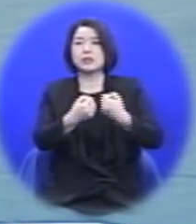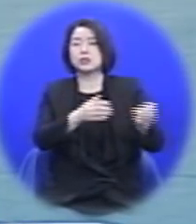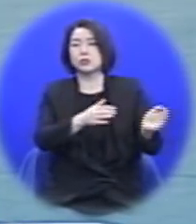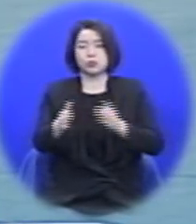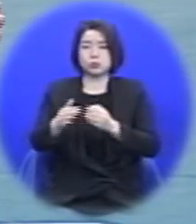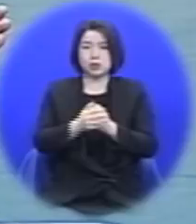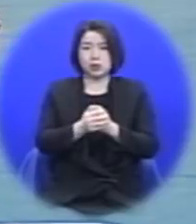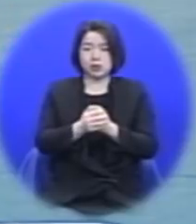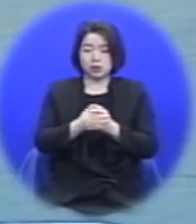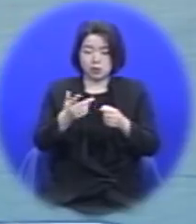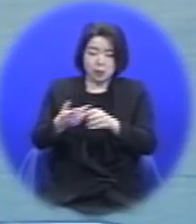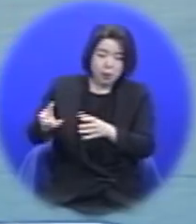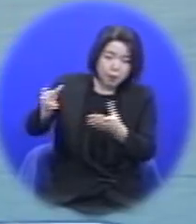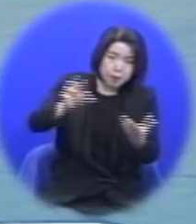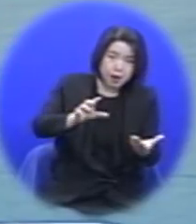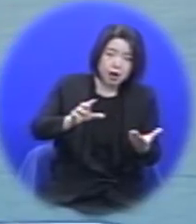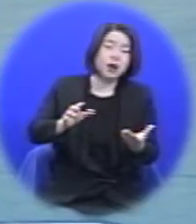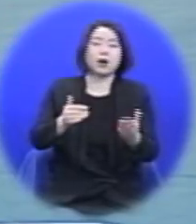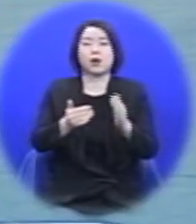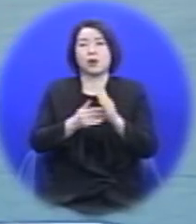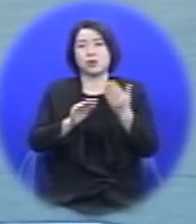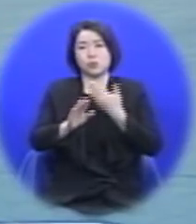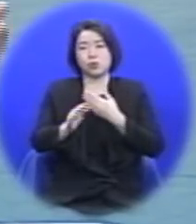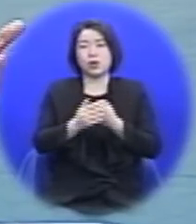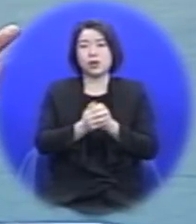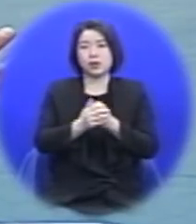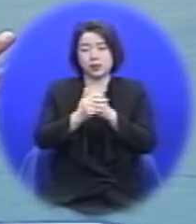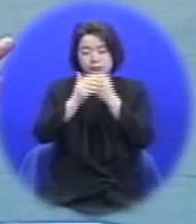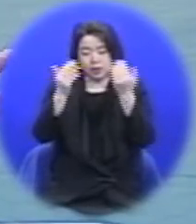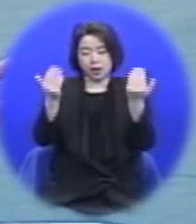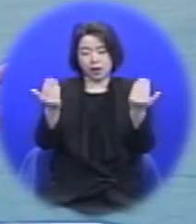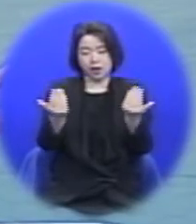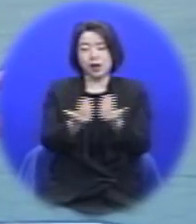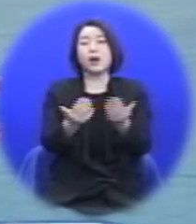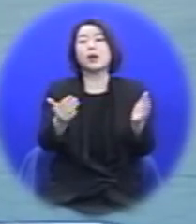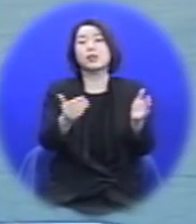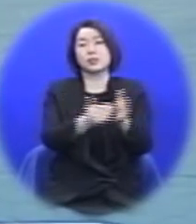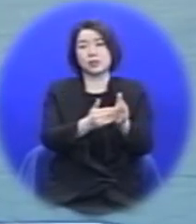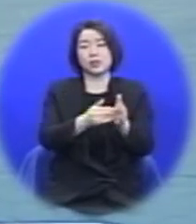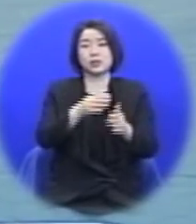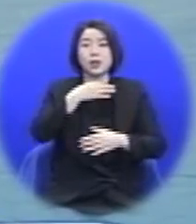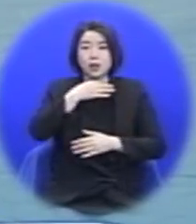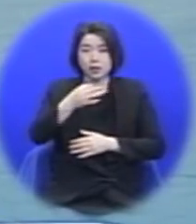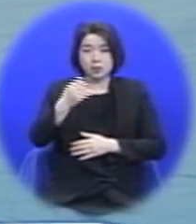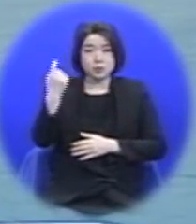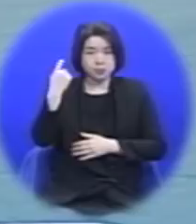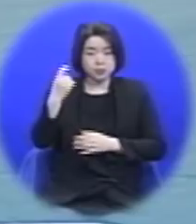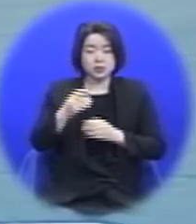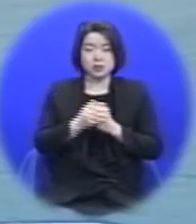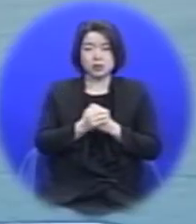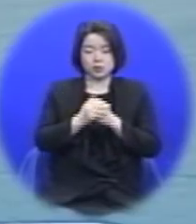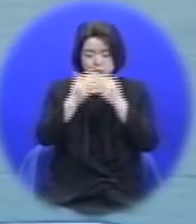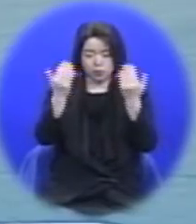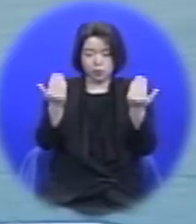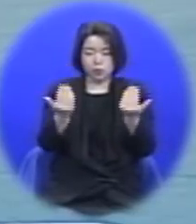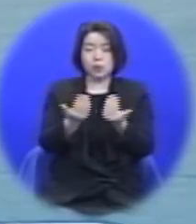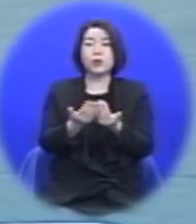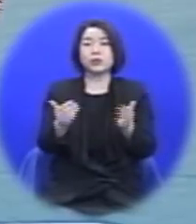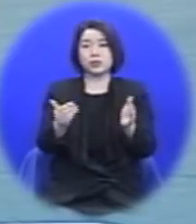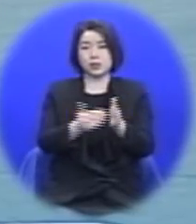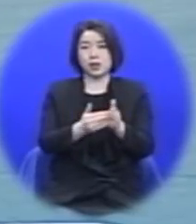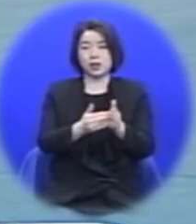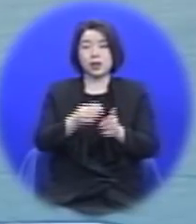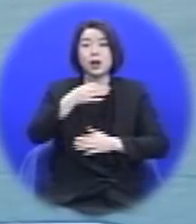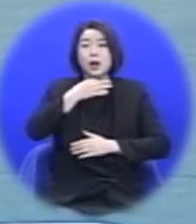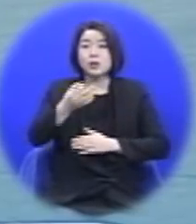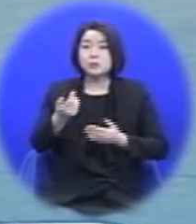천사가 대접을 쏟으니 이제는 다 끝났다. 모든 것이 다 되었다 하는